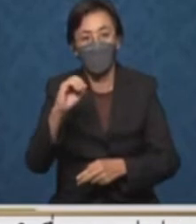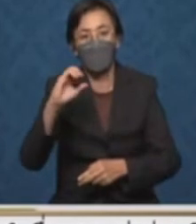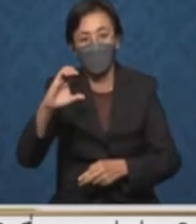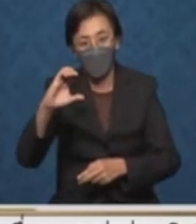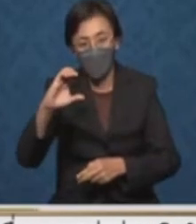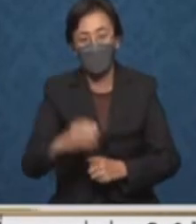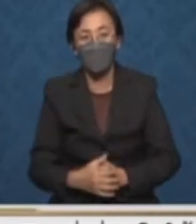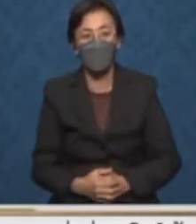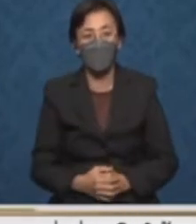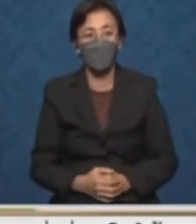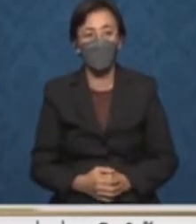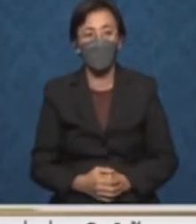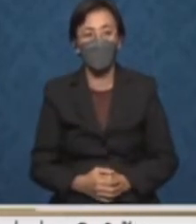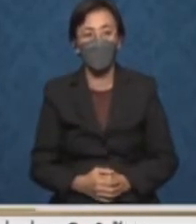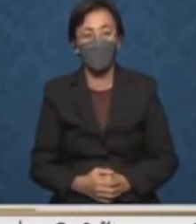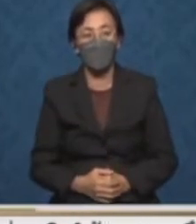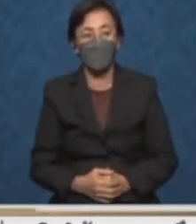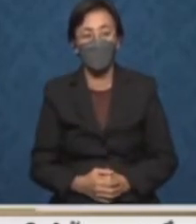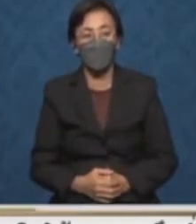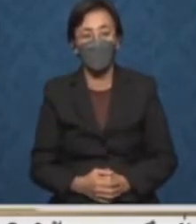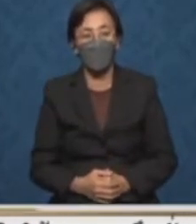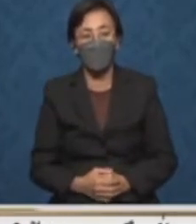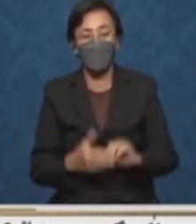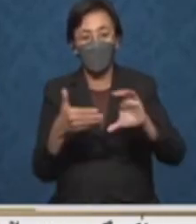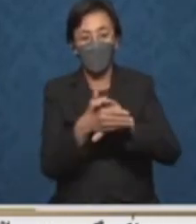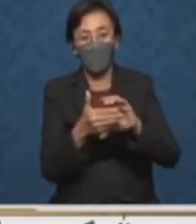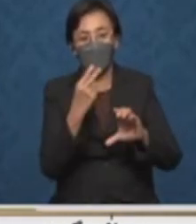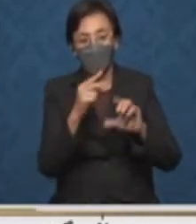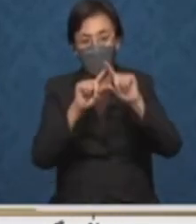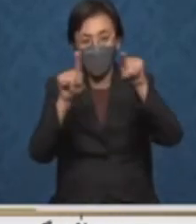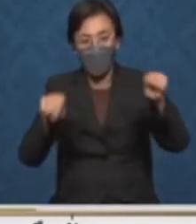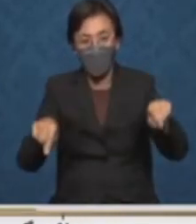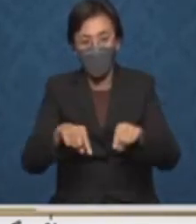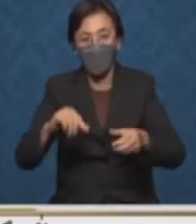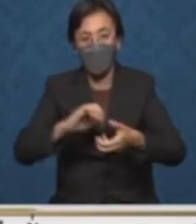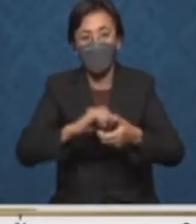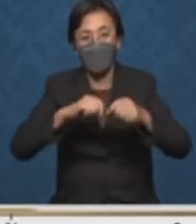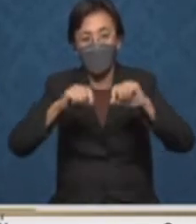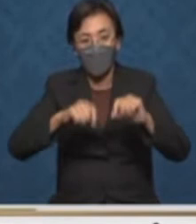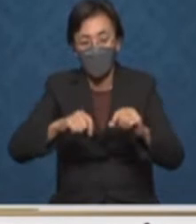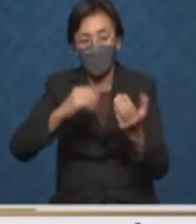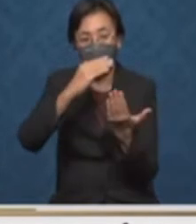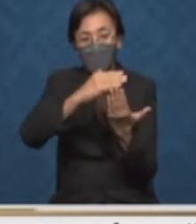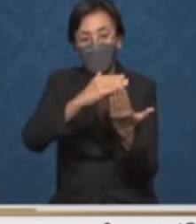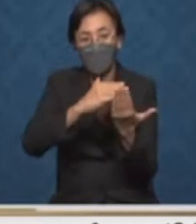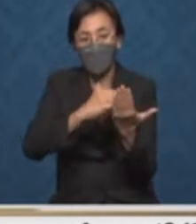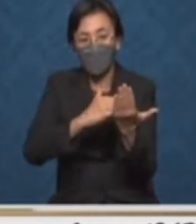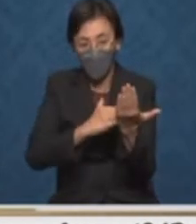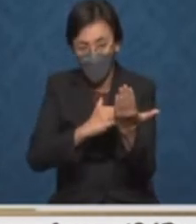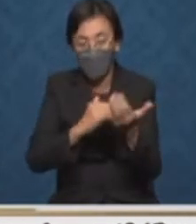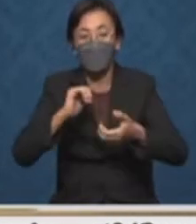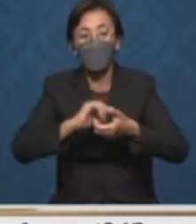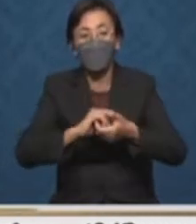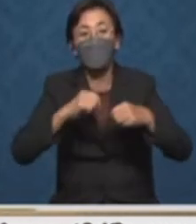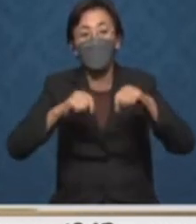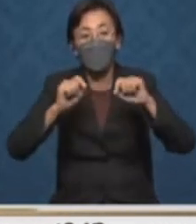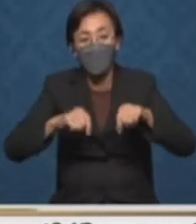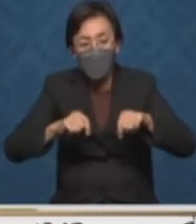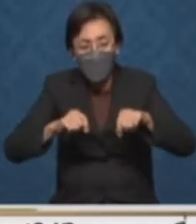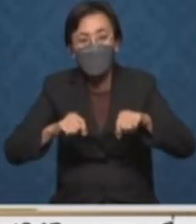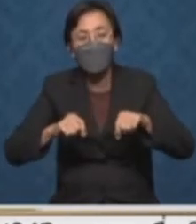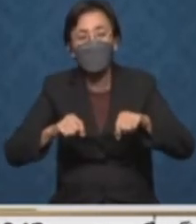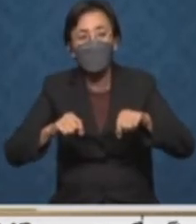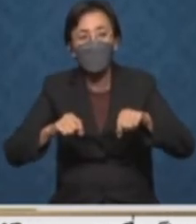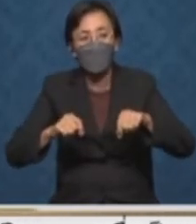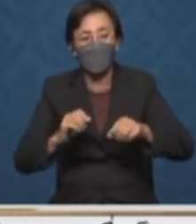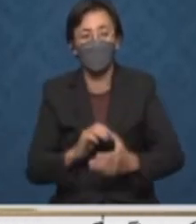ครับท่านประธานครับสัญญาเนี่ยที่ผมบอกท่านประธานไปที่ผมกลับเรียนท่านประธานไปว่าเป็นการลงน